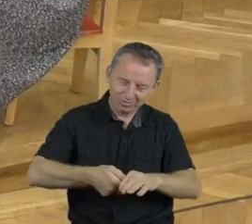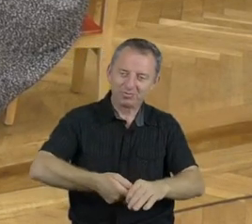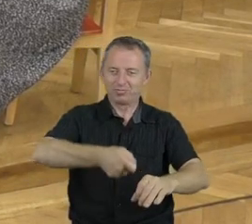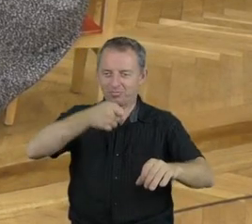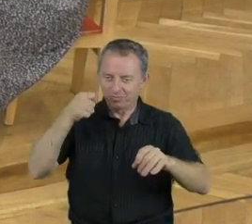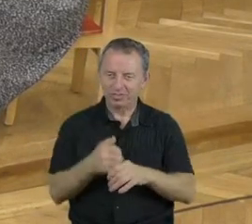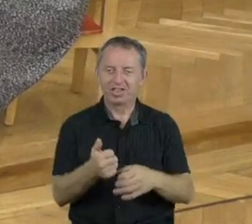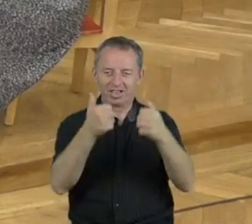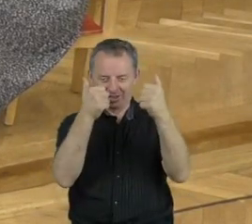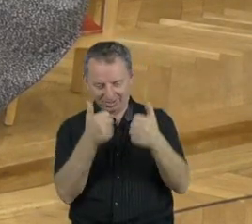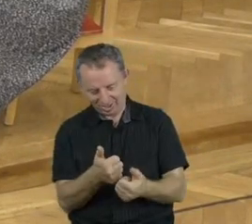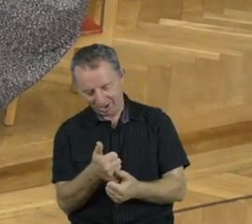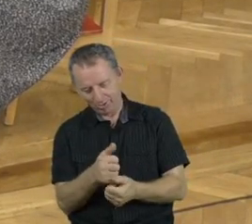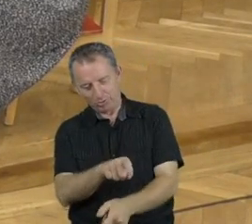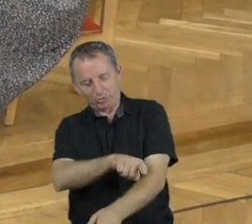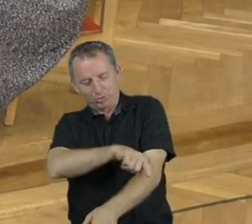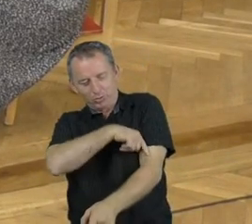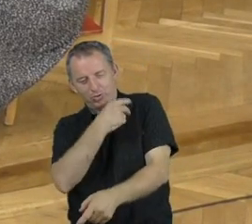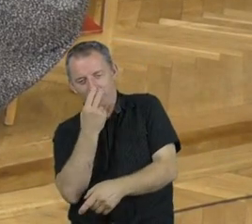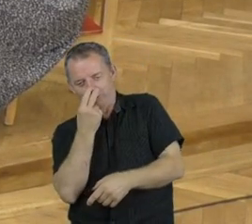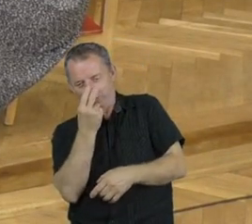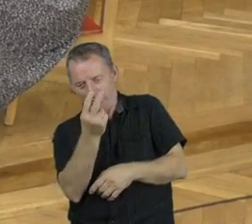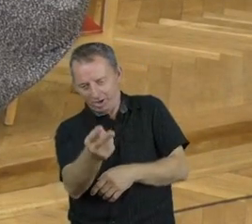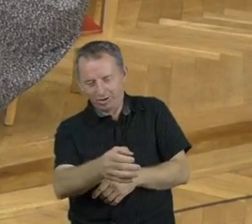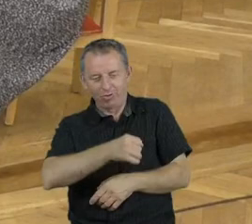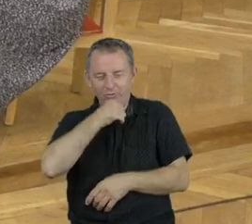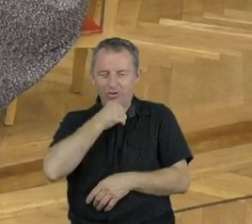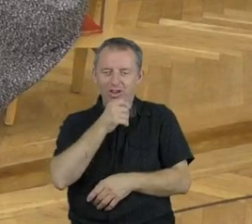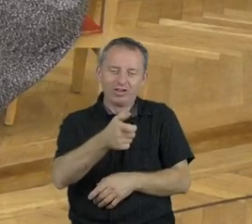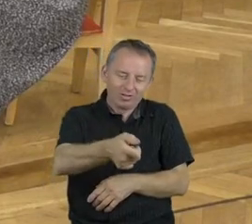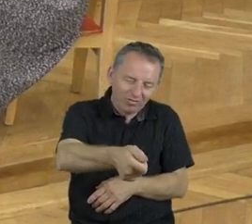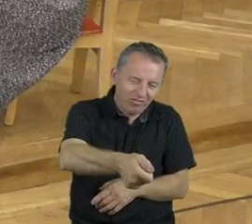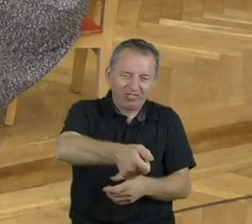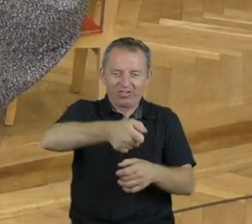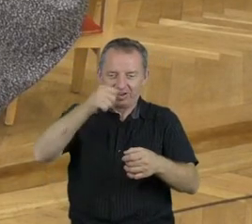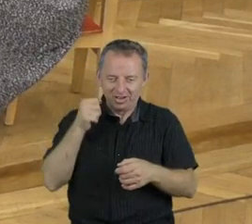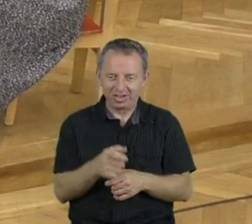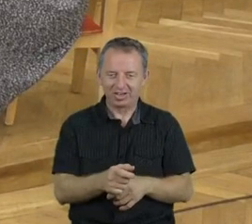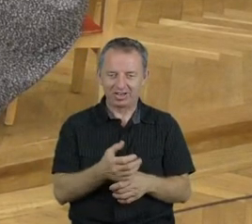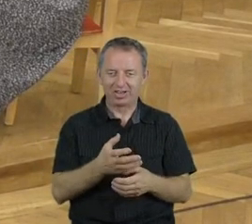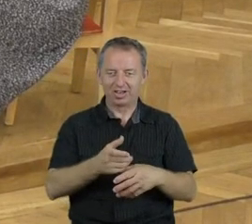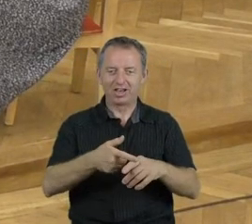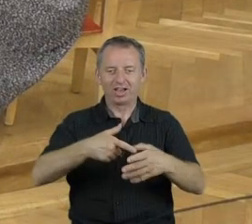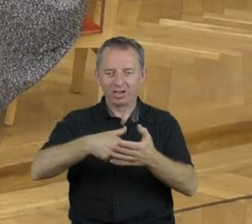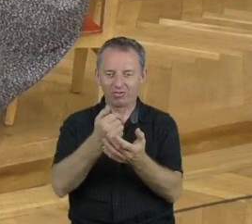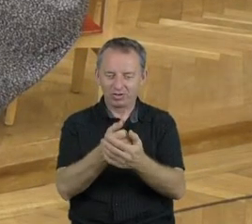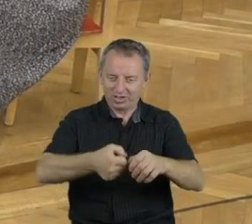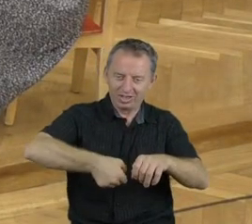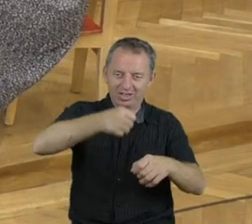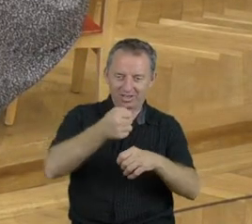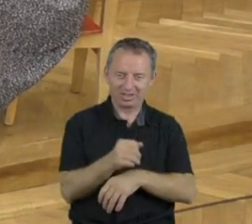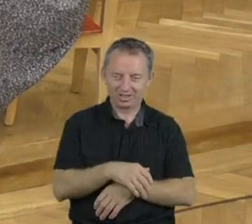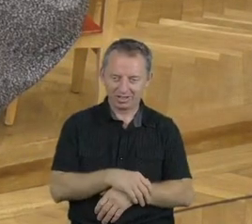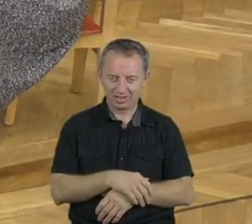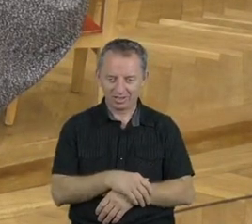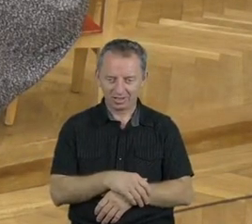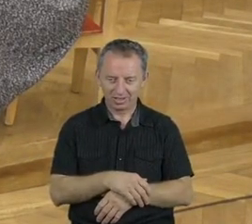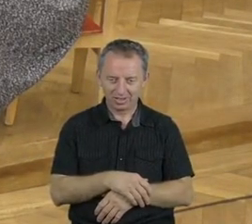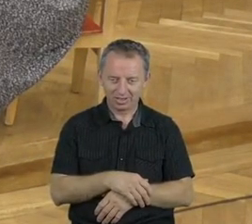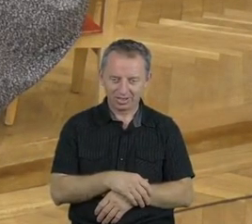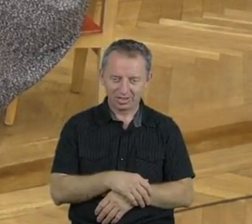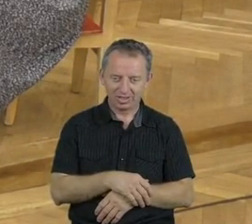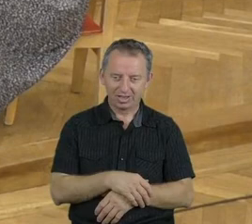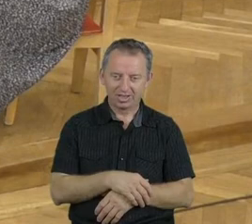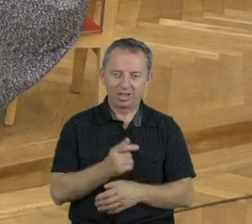tam stał długo i patrzył, jak wnusio dzielnie wyciąga kombinerkami gwoździe. Chyba trochę musiał